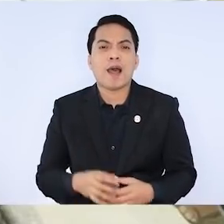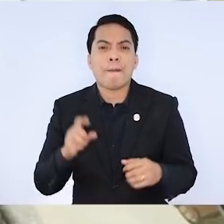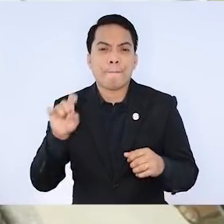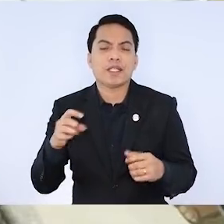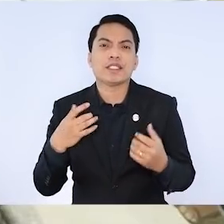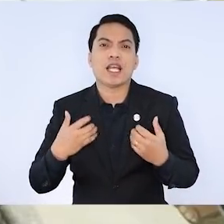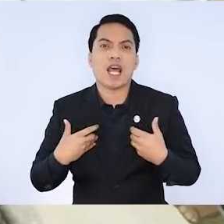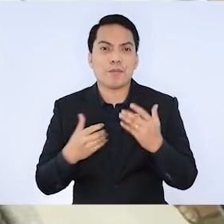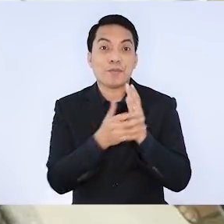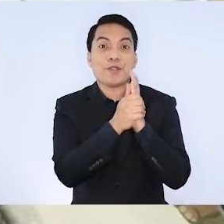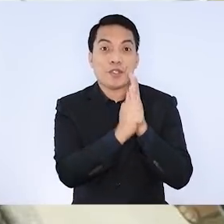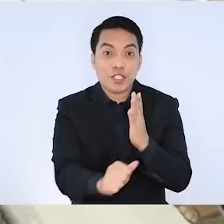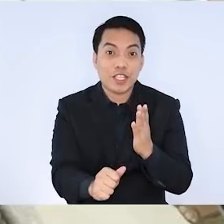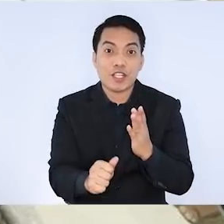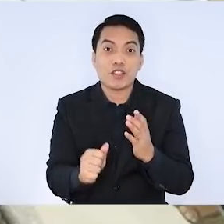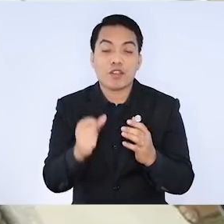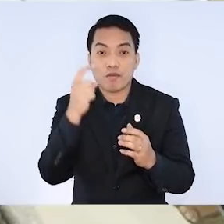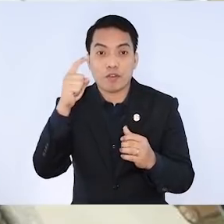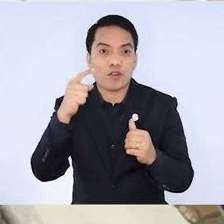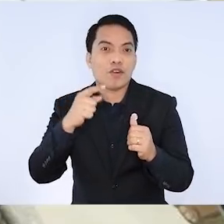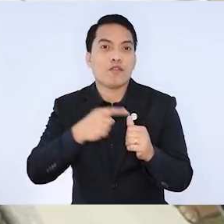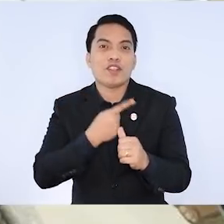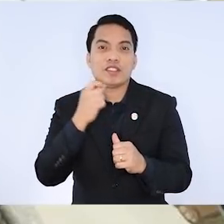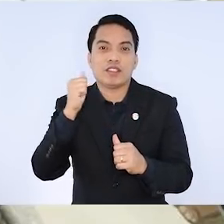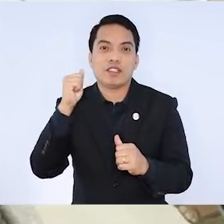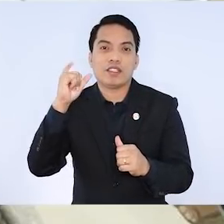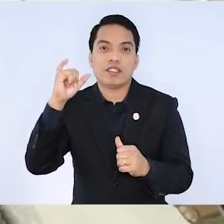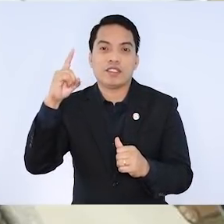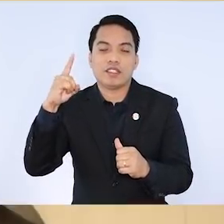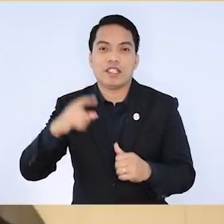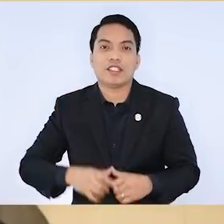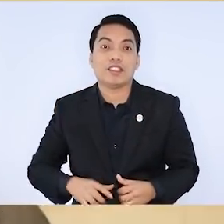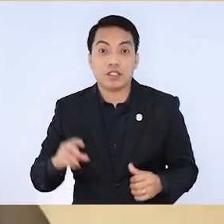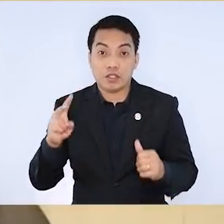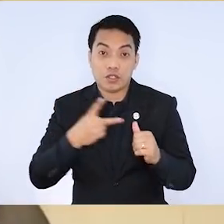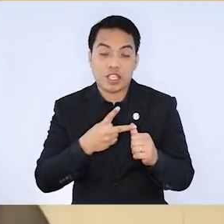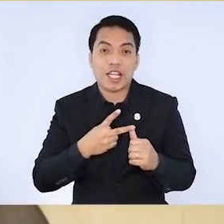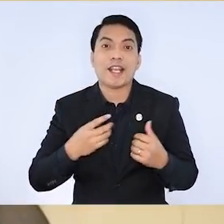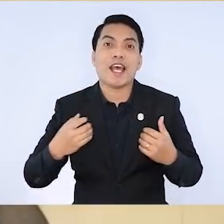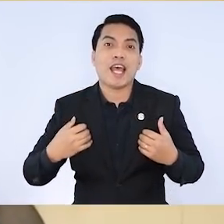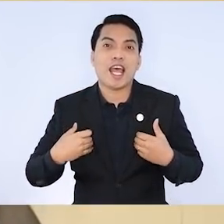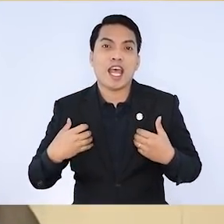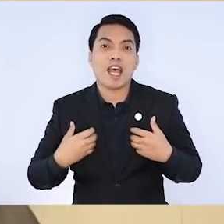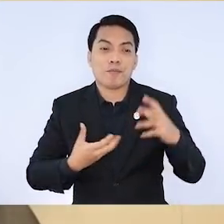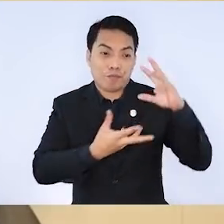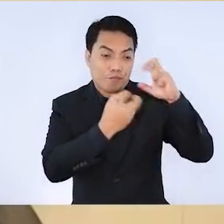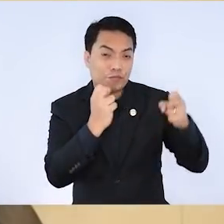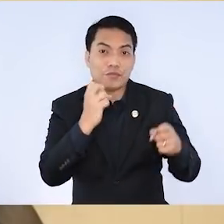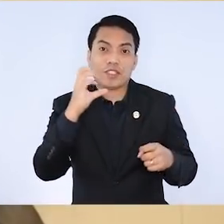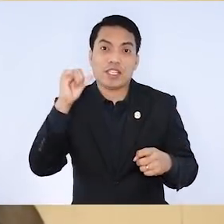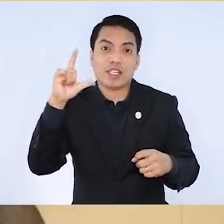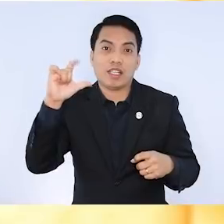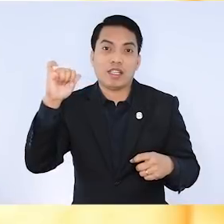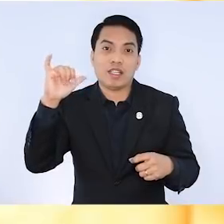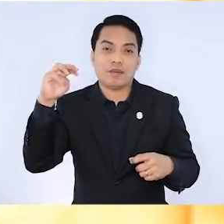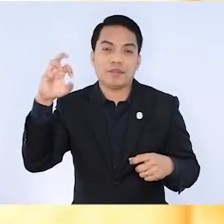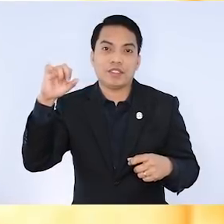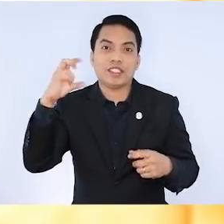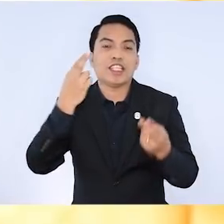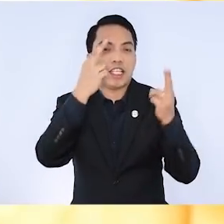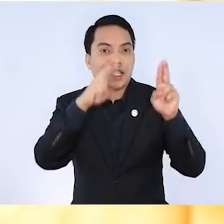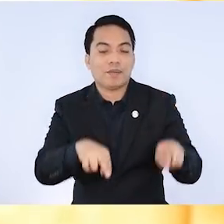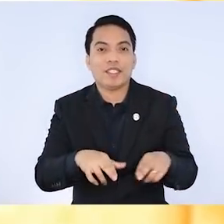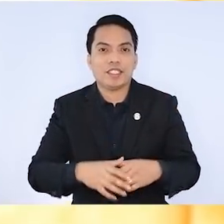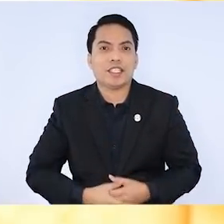sa paglalapat ng paunang lunas. Ikalawa po, ang kalamidad. Laging may nangyayari sa atin. Maging yung